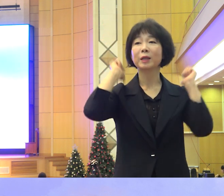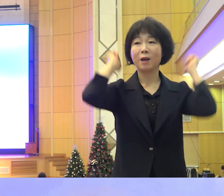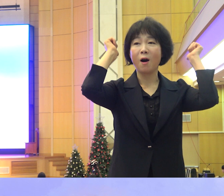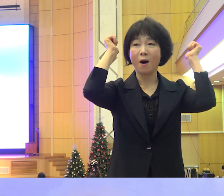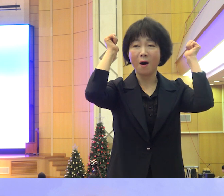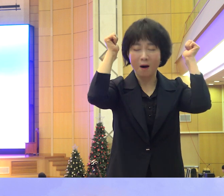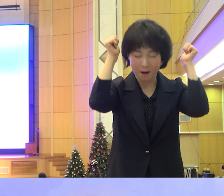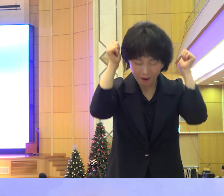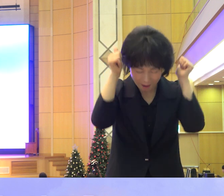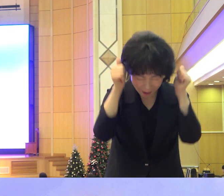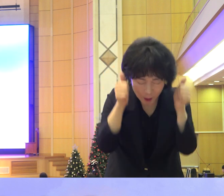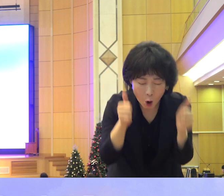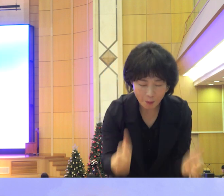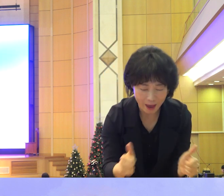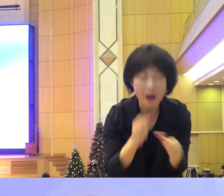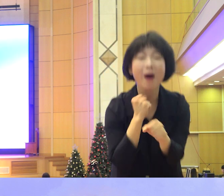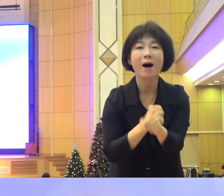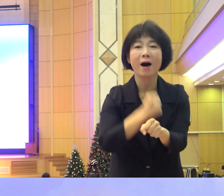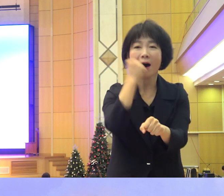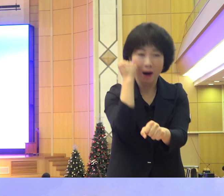주님을